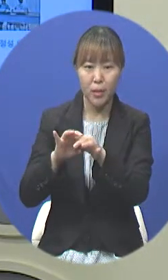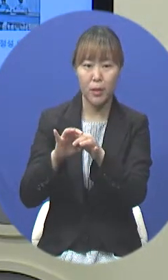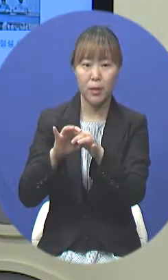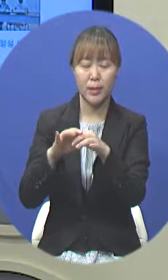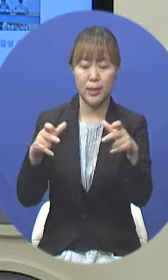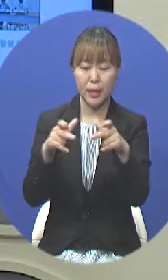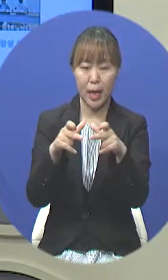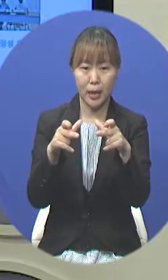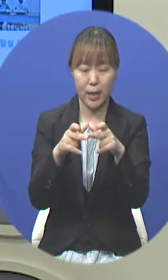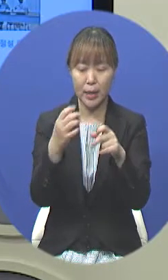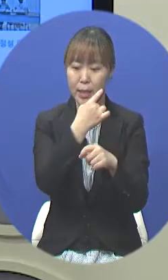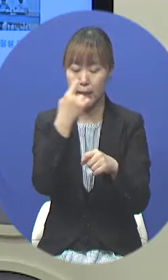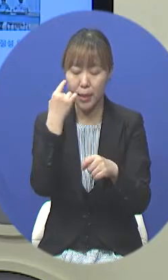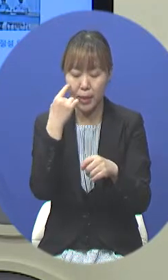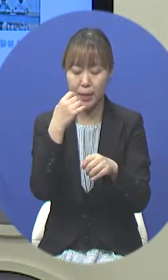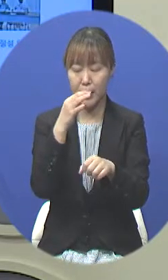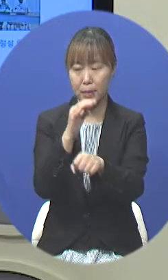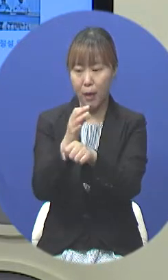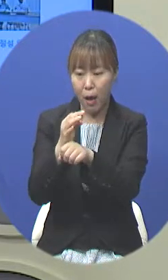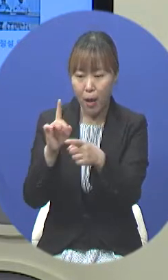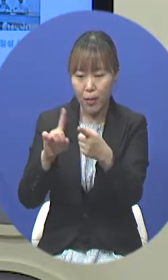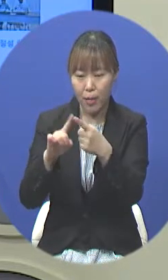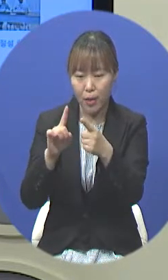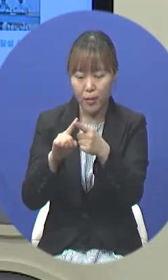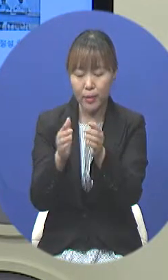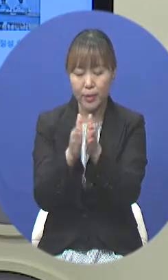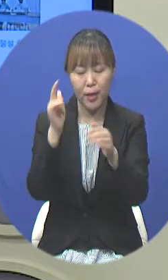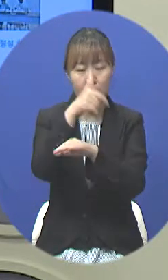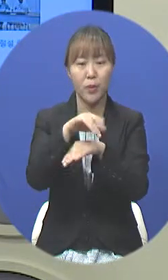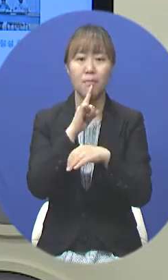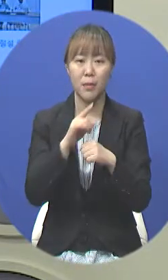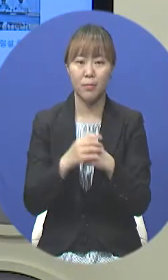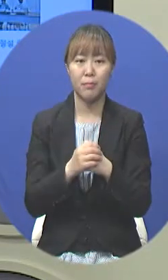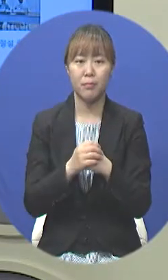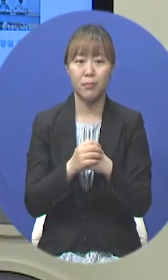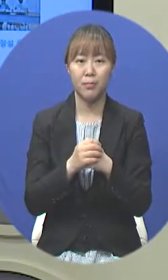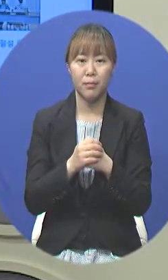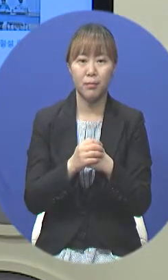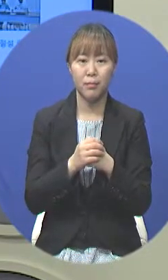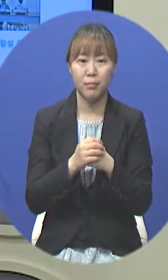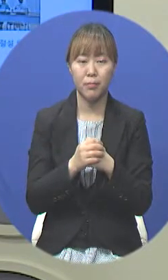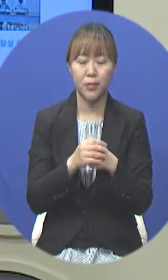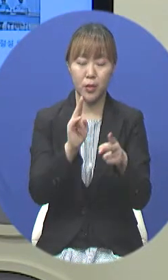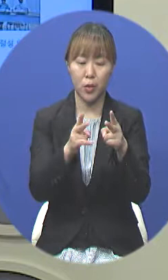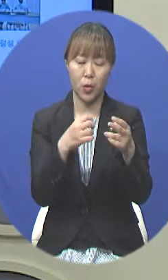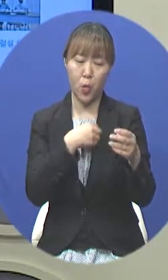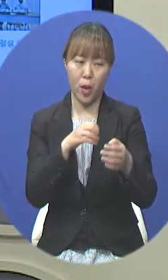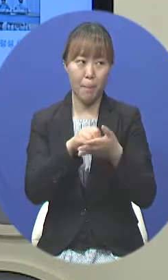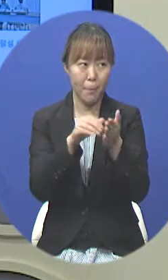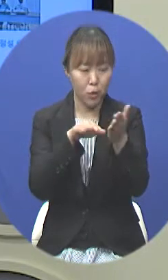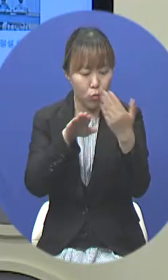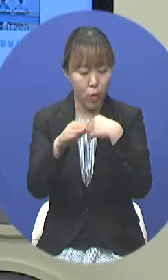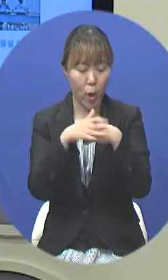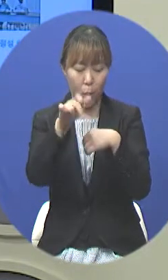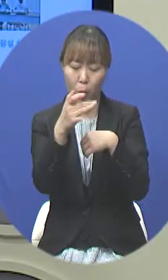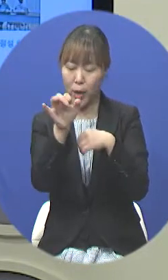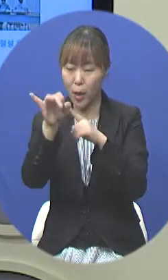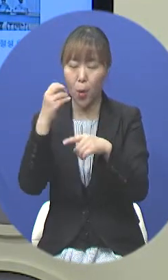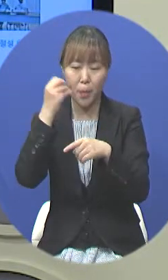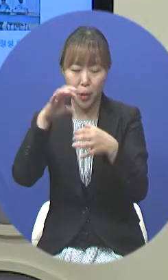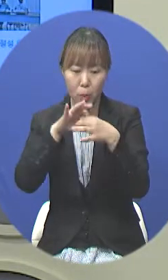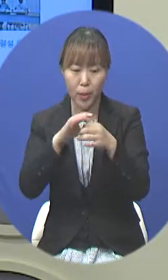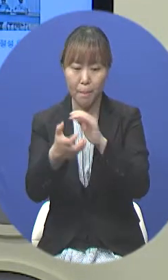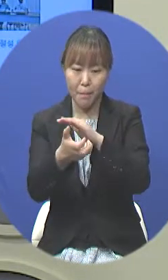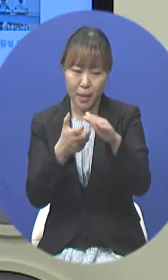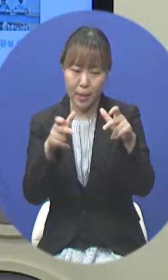장애 인증 발매 서비스를 시행할 예정이라고 밝혔습니다 철도 회원가입후 코레일 홈페이지를 통해